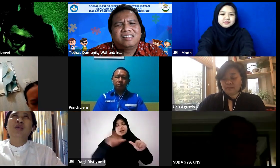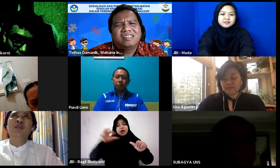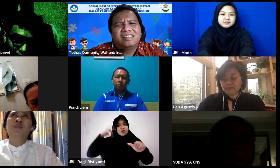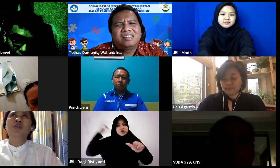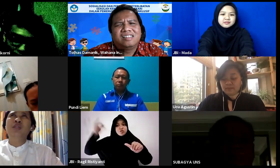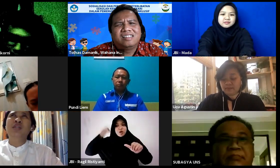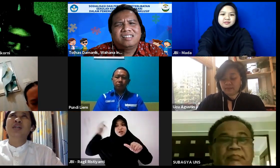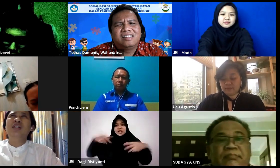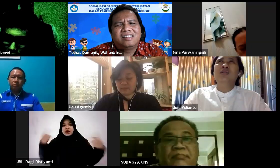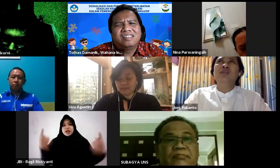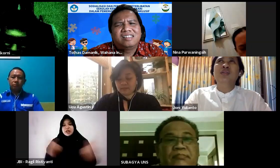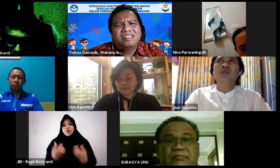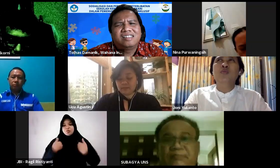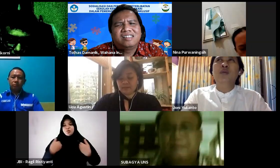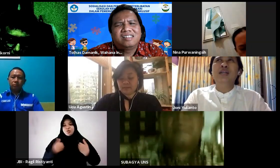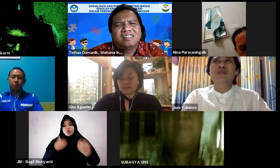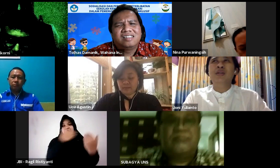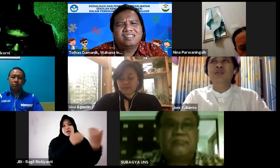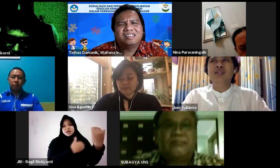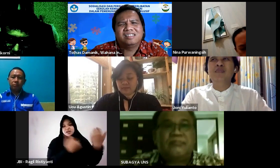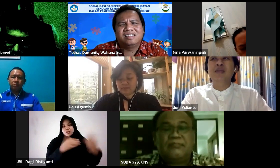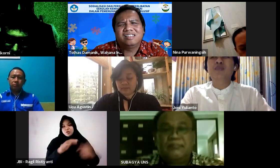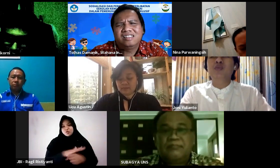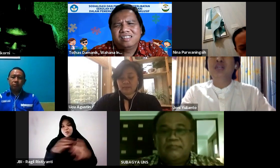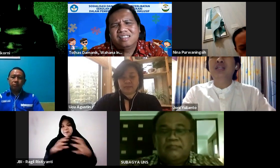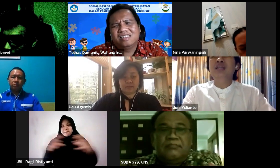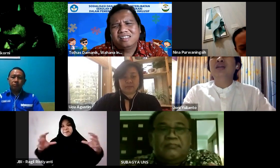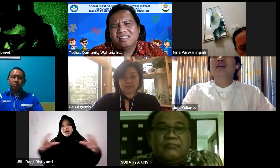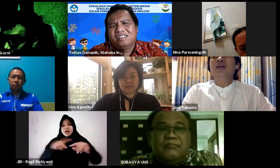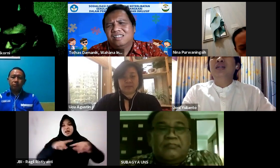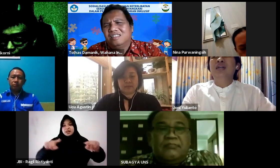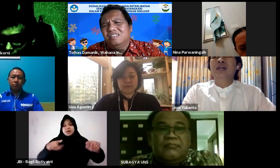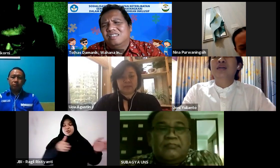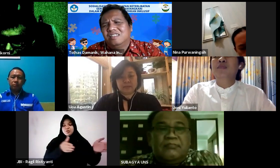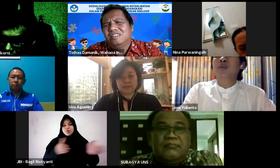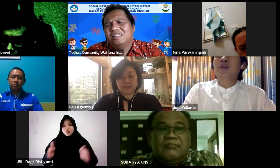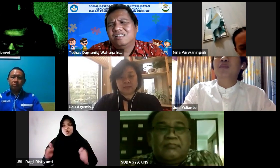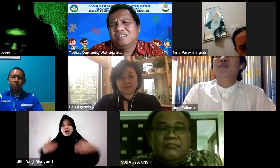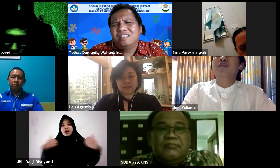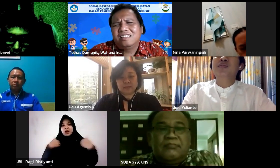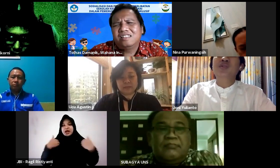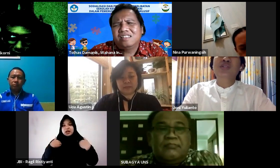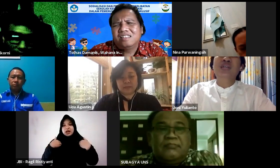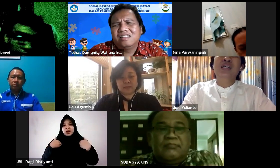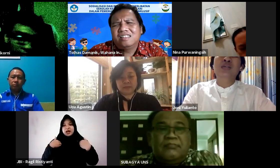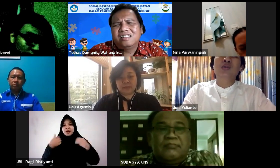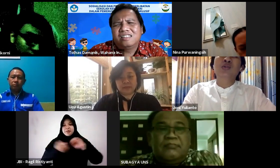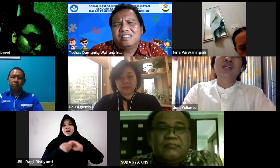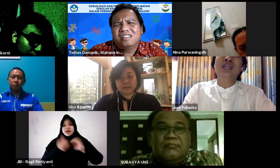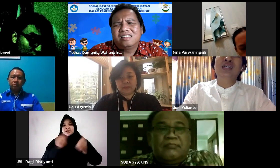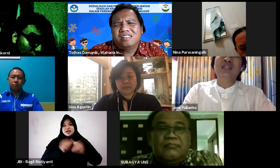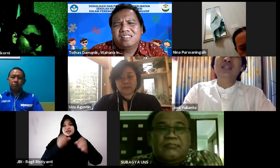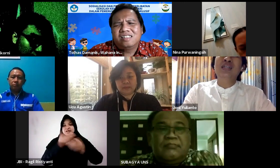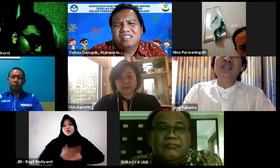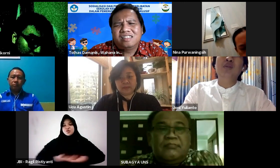kita punya Blade kebijakan yang sudah cukup banyak begitu tetapi kemudian ada problem sosial